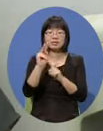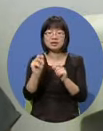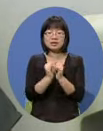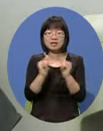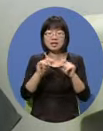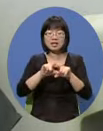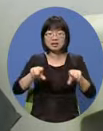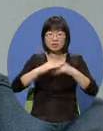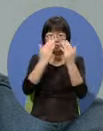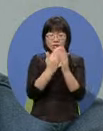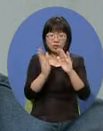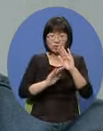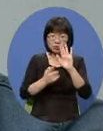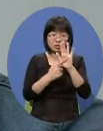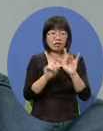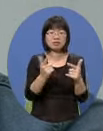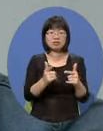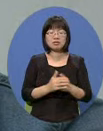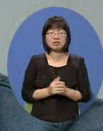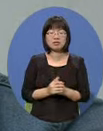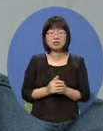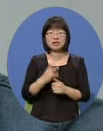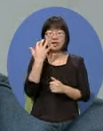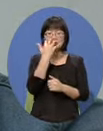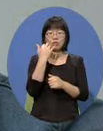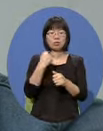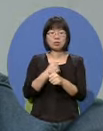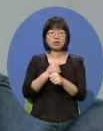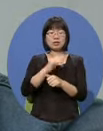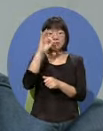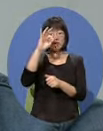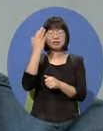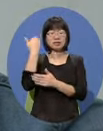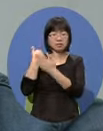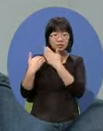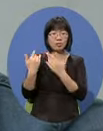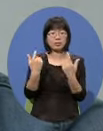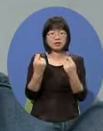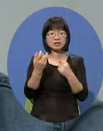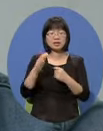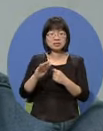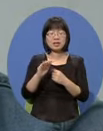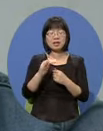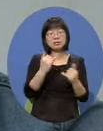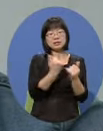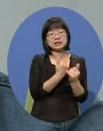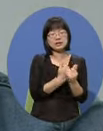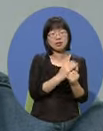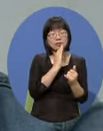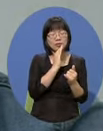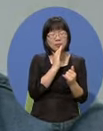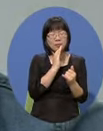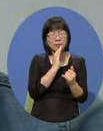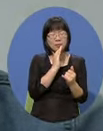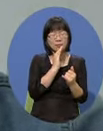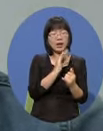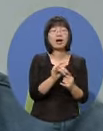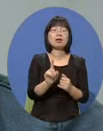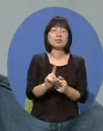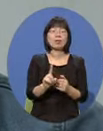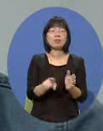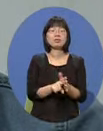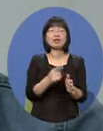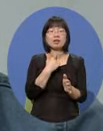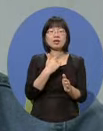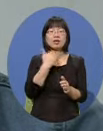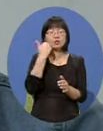일상으로 공개한 건 아니고 성폭력이라는 게 요즘 예전에도 마찬가지였겠지만 근친이나 진짜 친족 정말 뭐